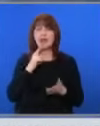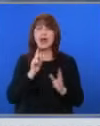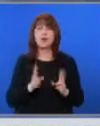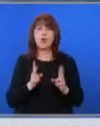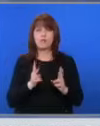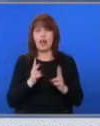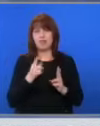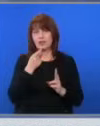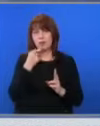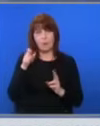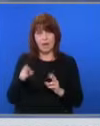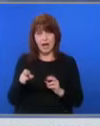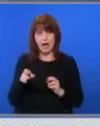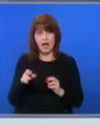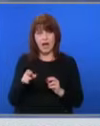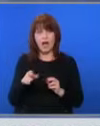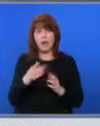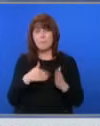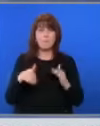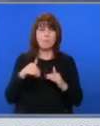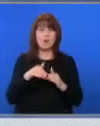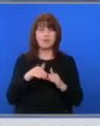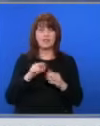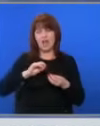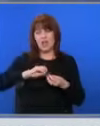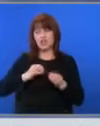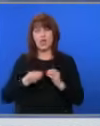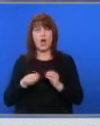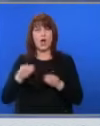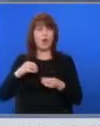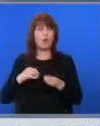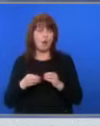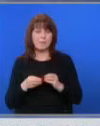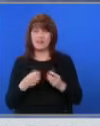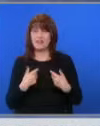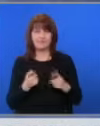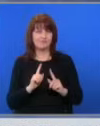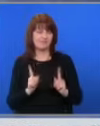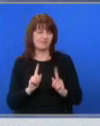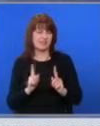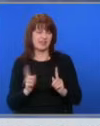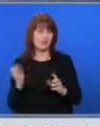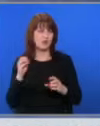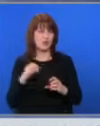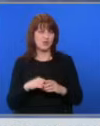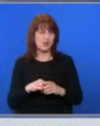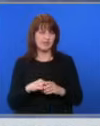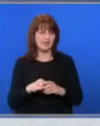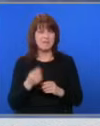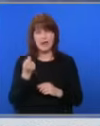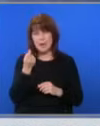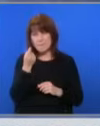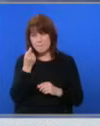нормално заглавие. От повече сглобки и подобни не ми се участва. Дет се вика,